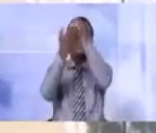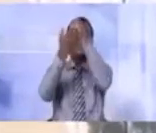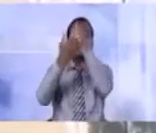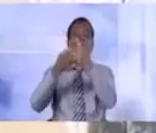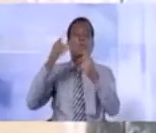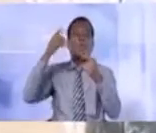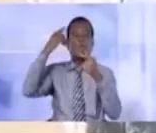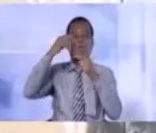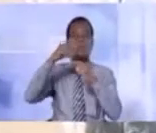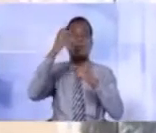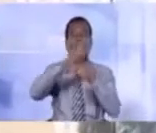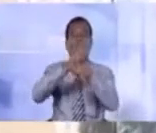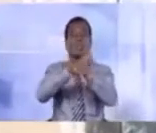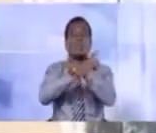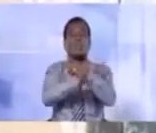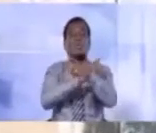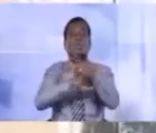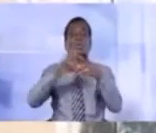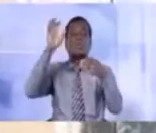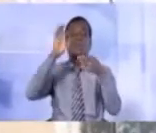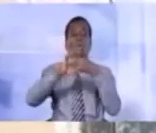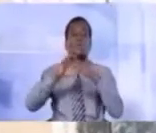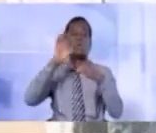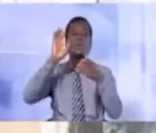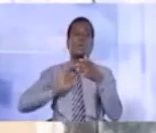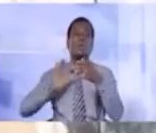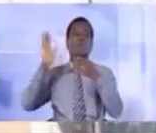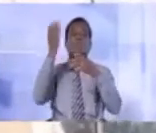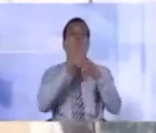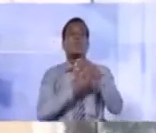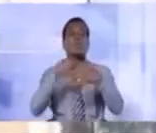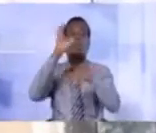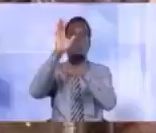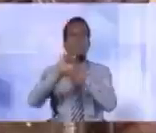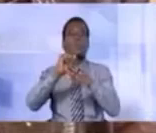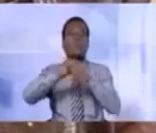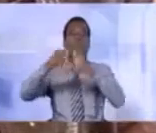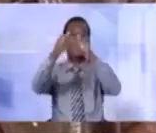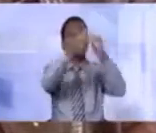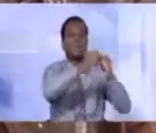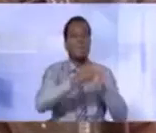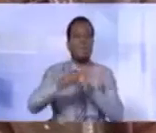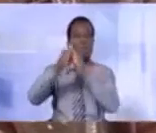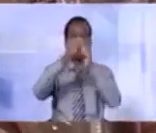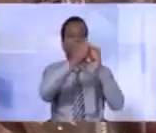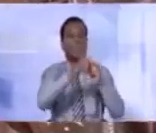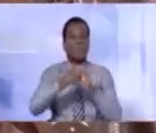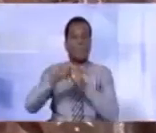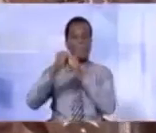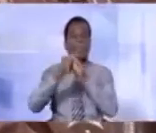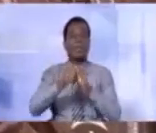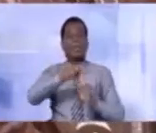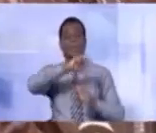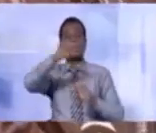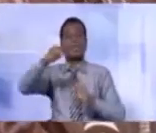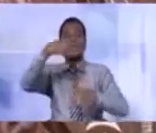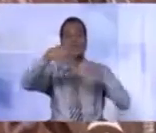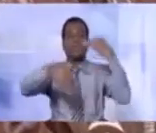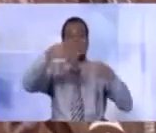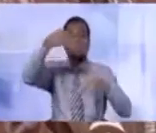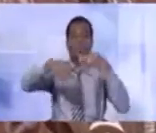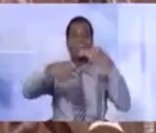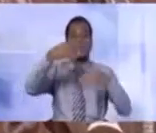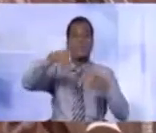au développement de notre côte d'ivoire connu au niveau de la justice